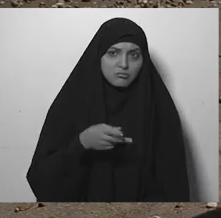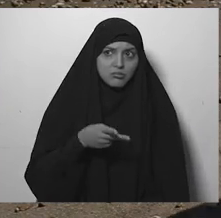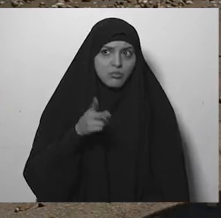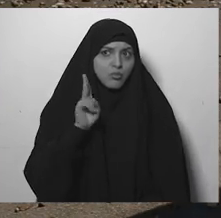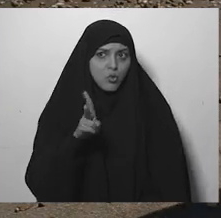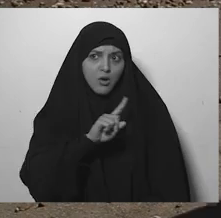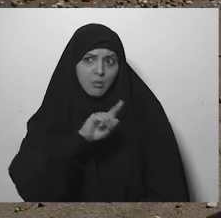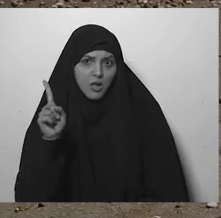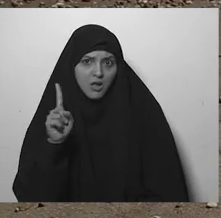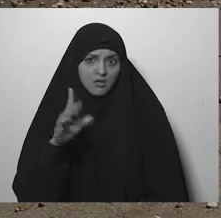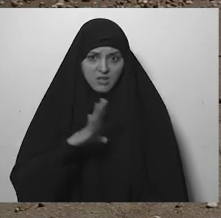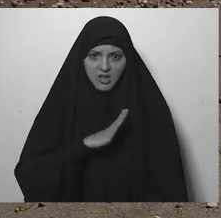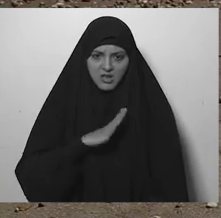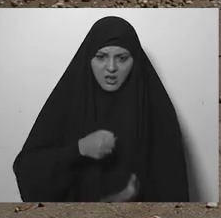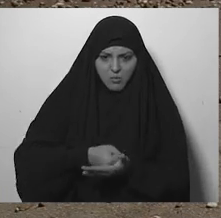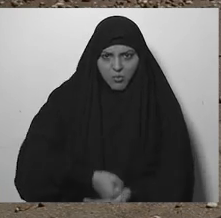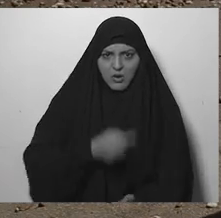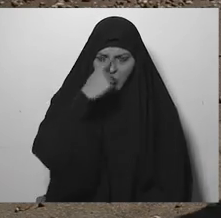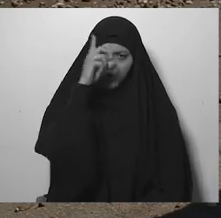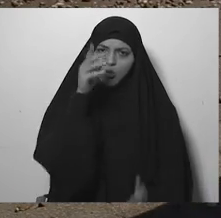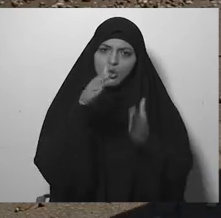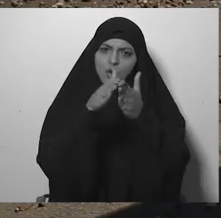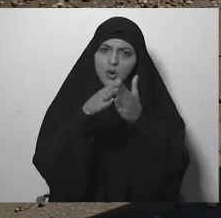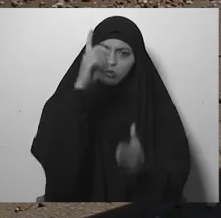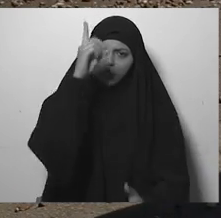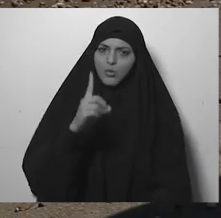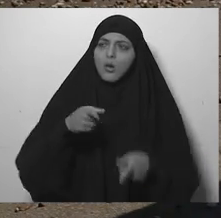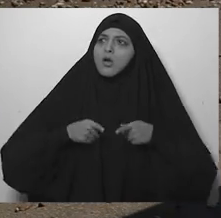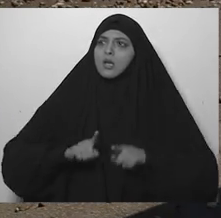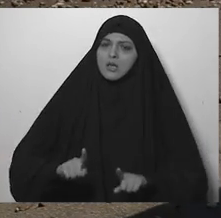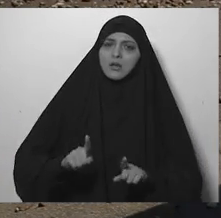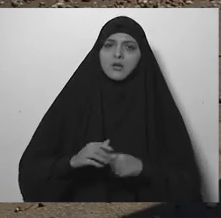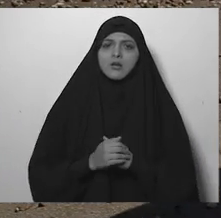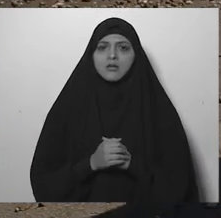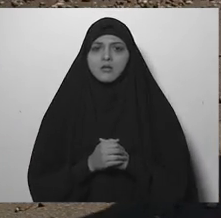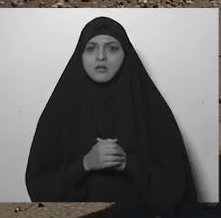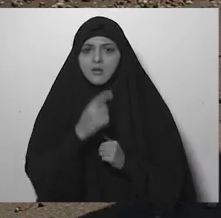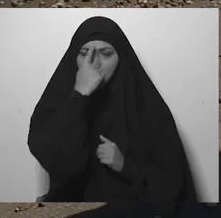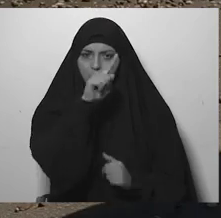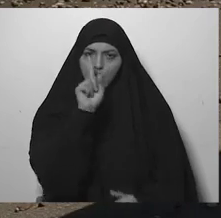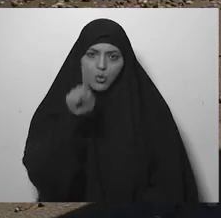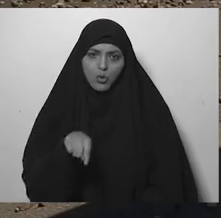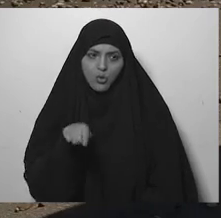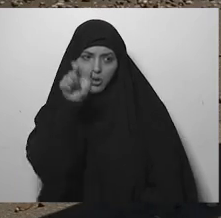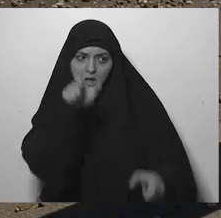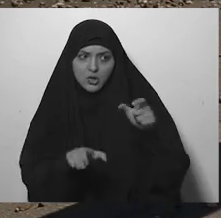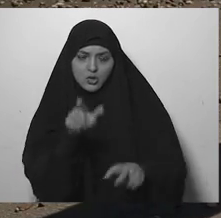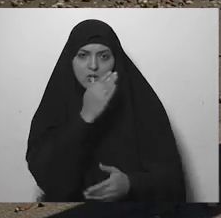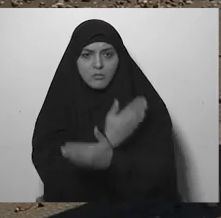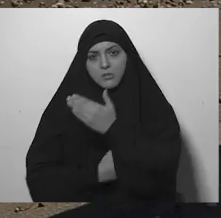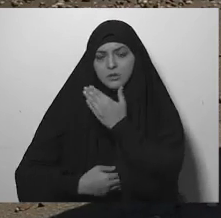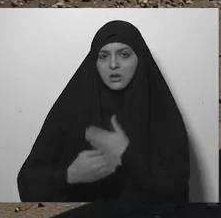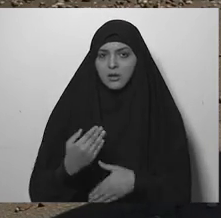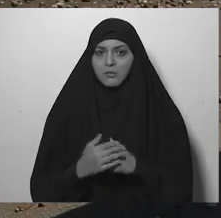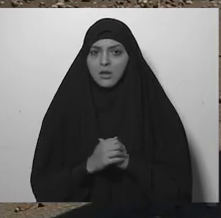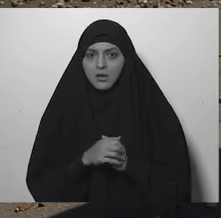pas être un appui pour demander notre droit à l'État, à les autorités locales. Et ça pour que les gens